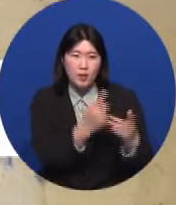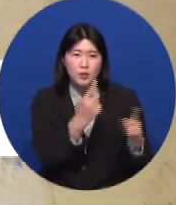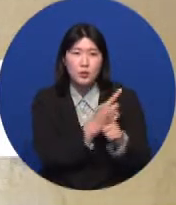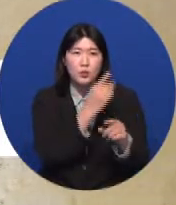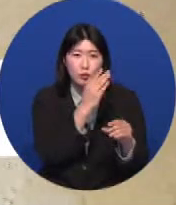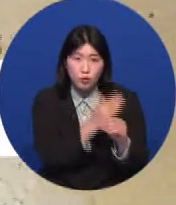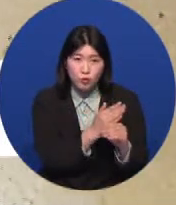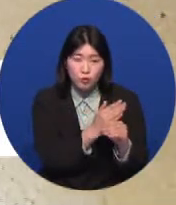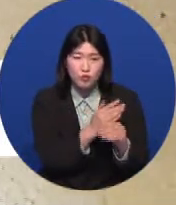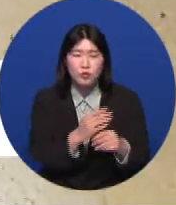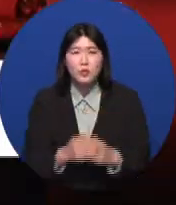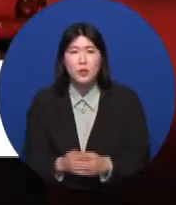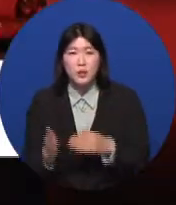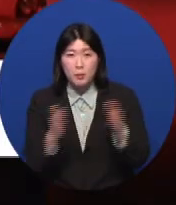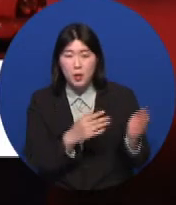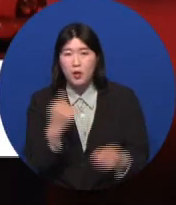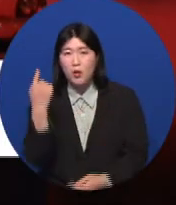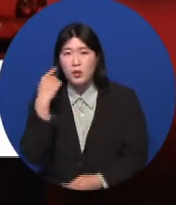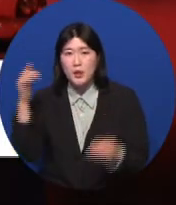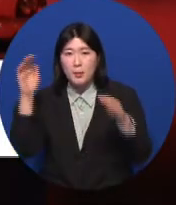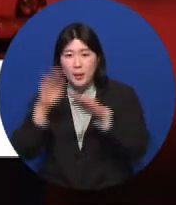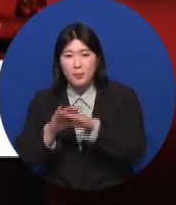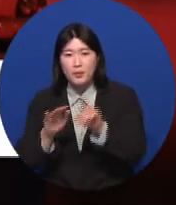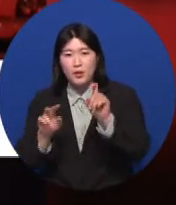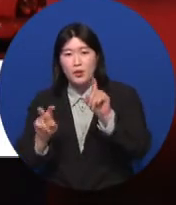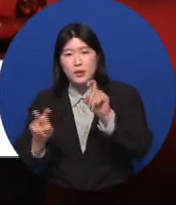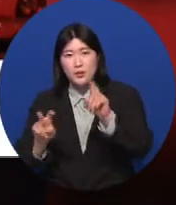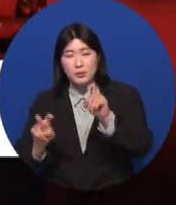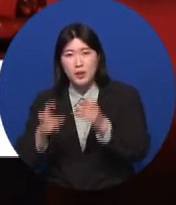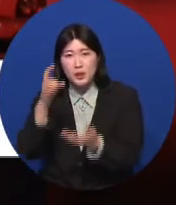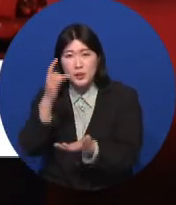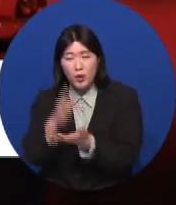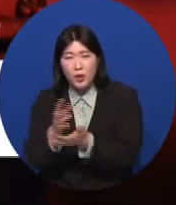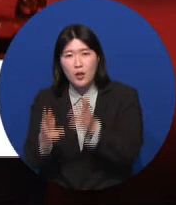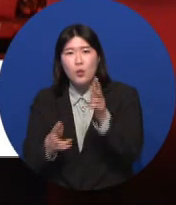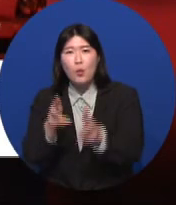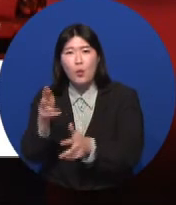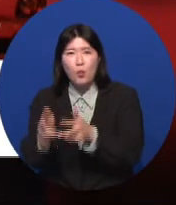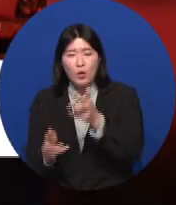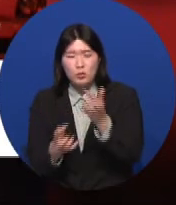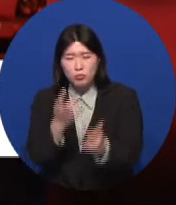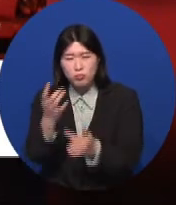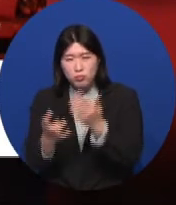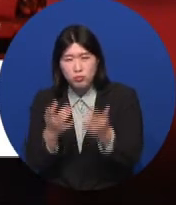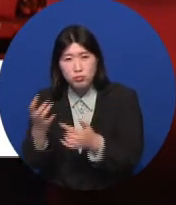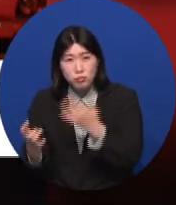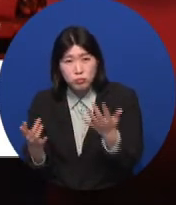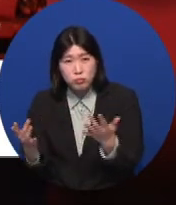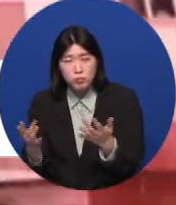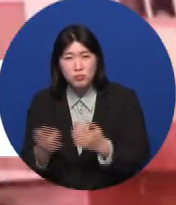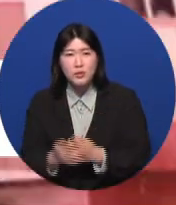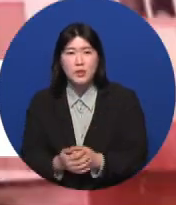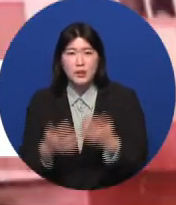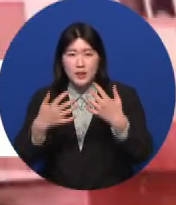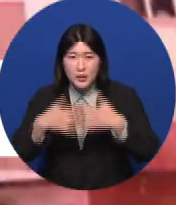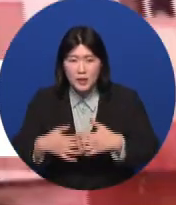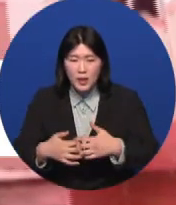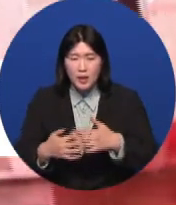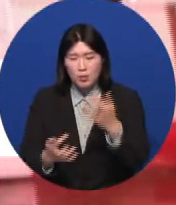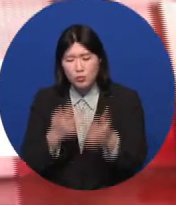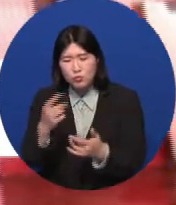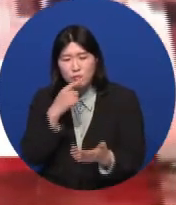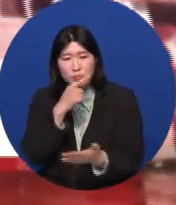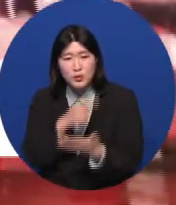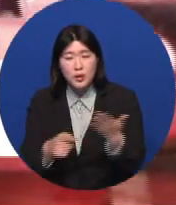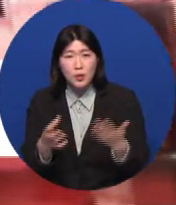있습니다 어젯밤 11시 20분쯤 에는 천안시 신당동 의한 수 문제작 공장에서도 불이나 기계류